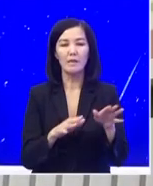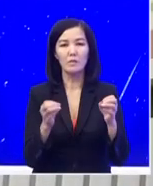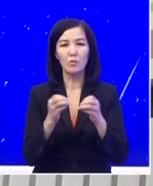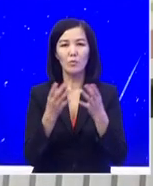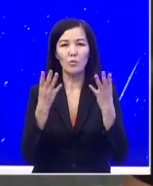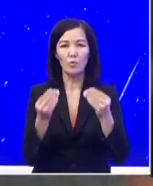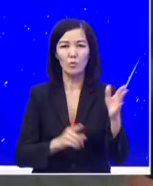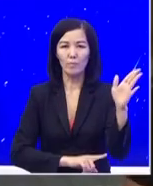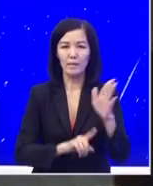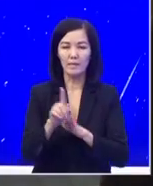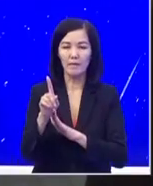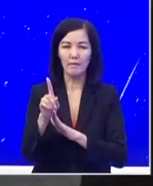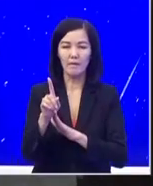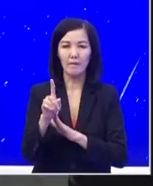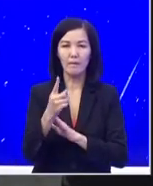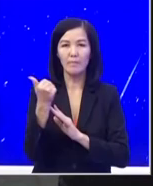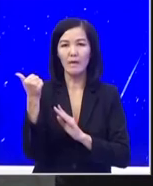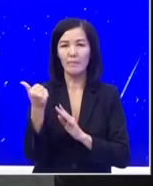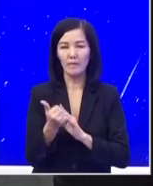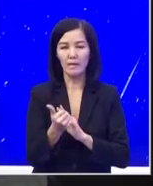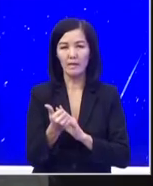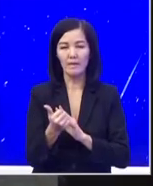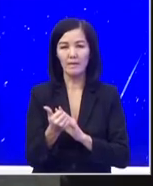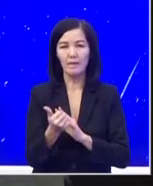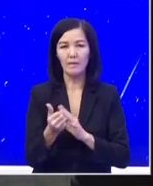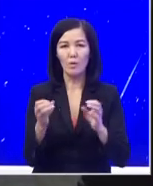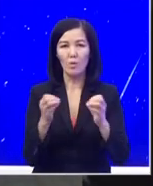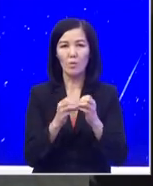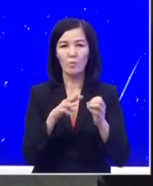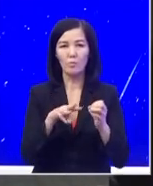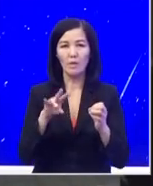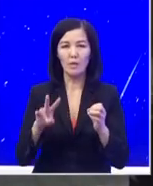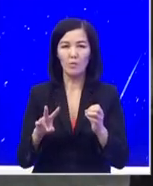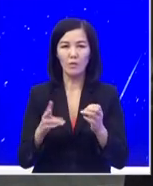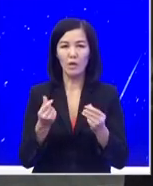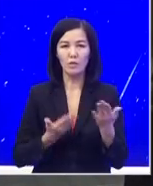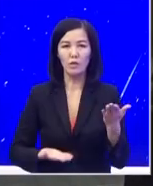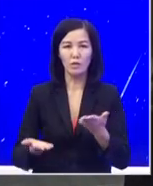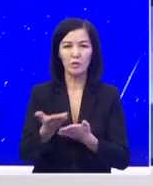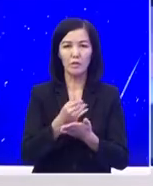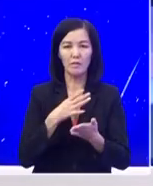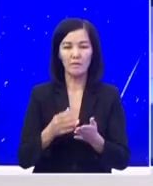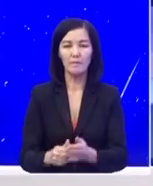басталды. Осы бір аптаның ішінде біз 10 миллионға жуық ақша жиналды.